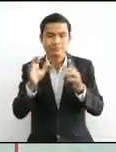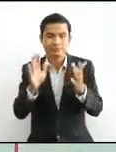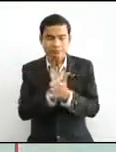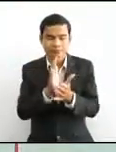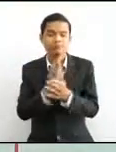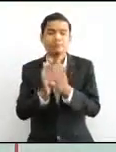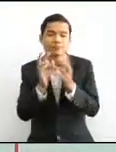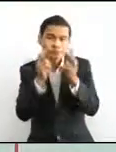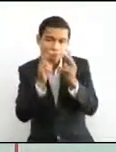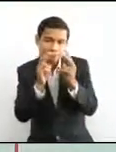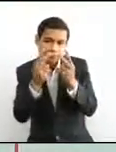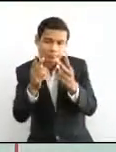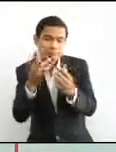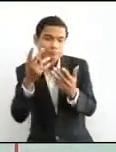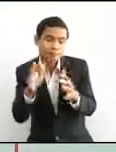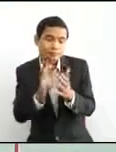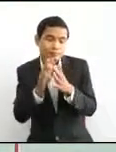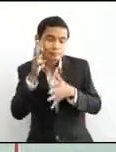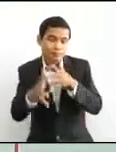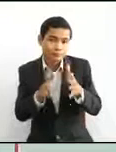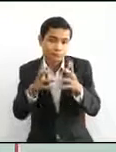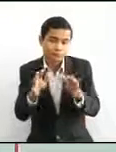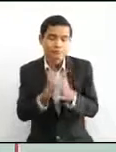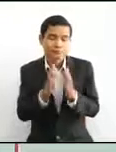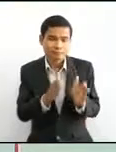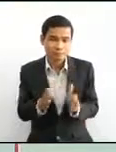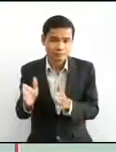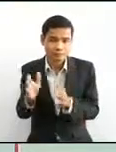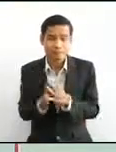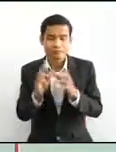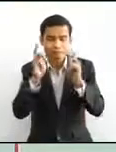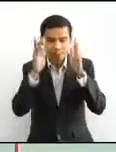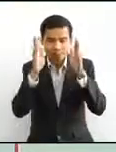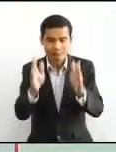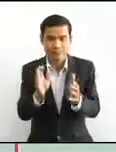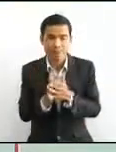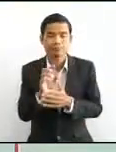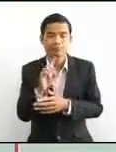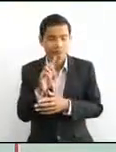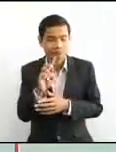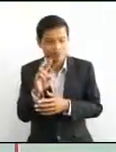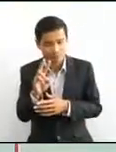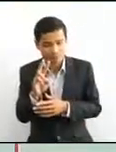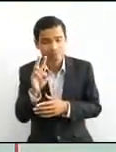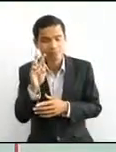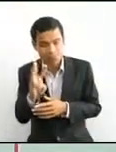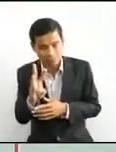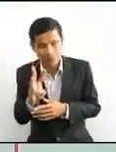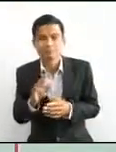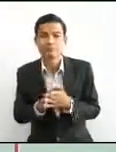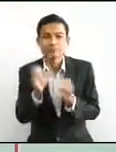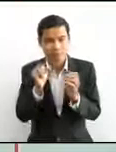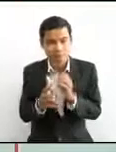con. Ta. À là con tặng ốc nế trìm khuôn ăn nè cừu. Chàm rộp ná. Ta. Muối, tí,